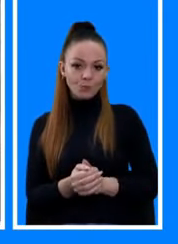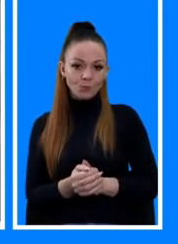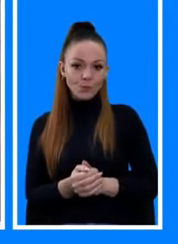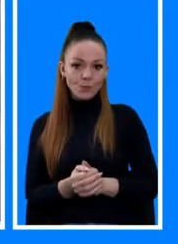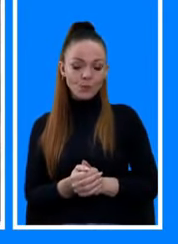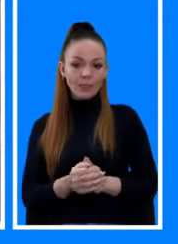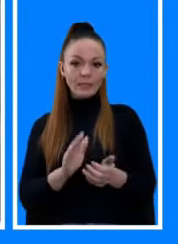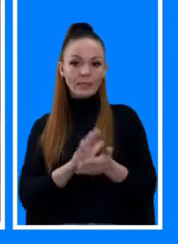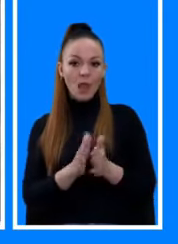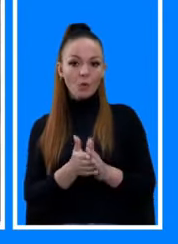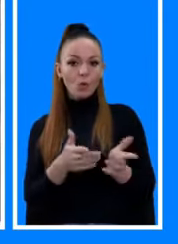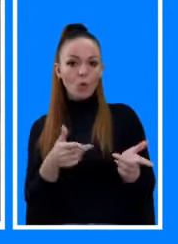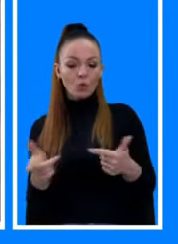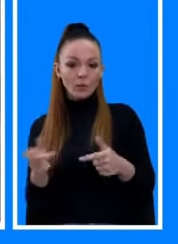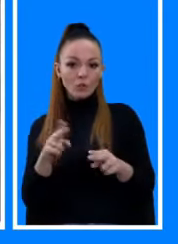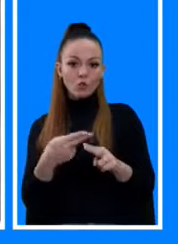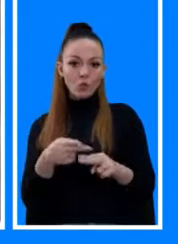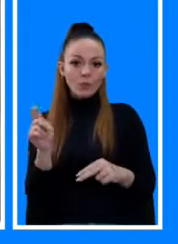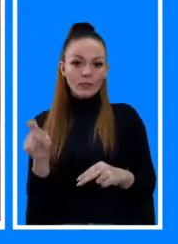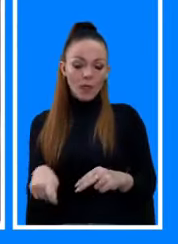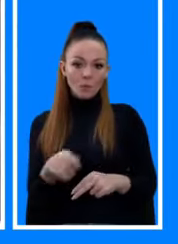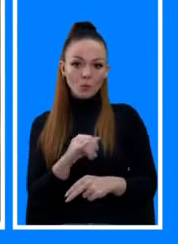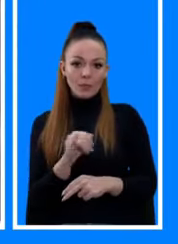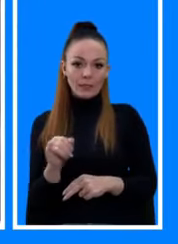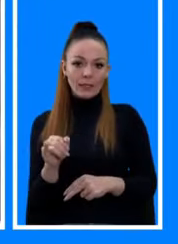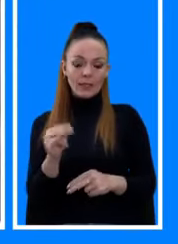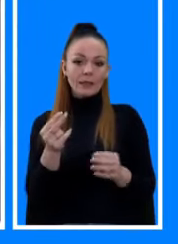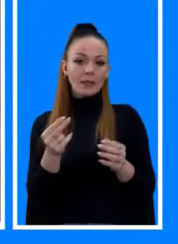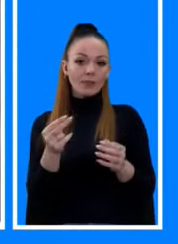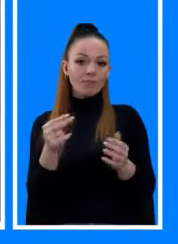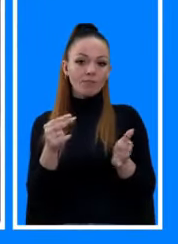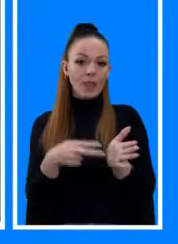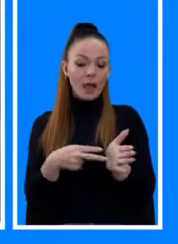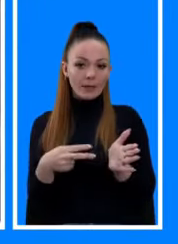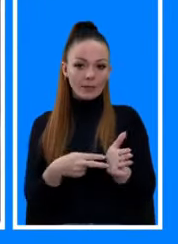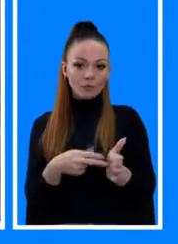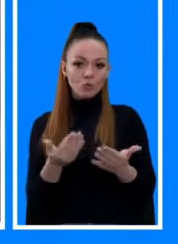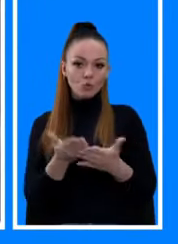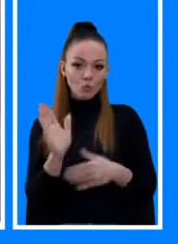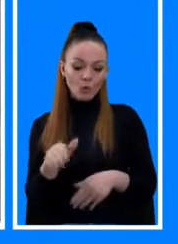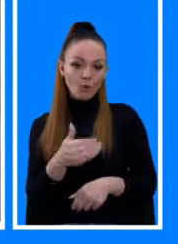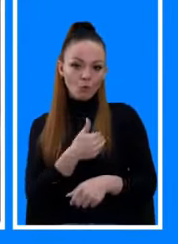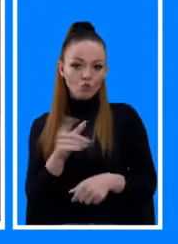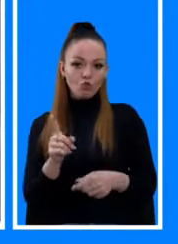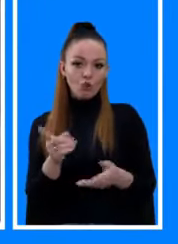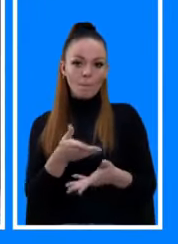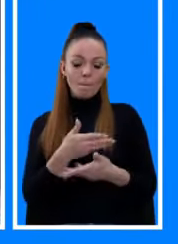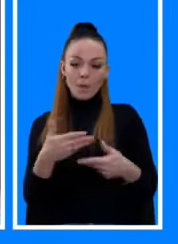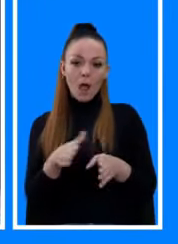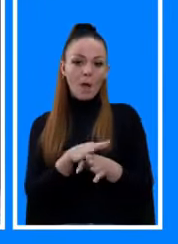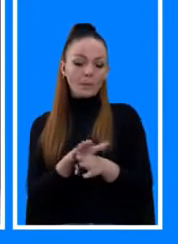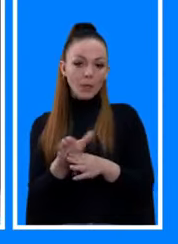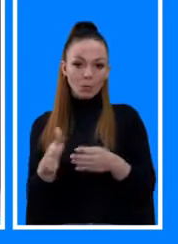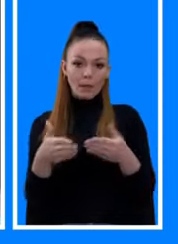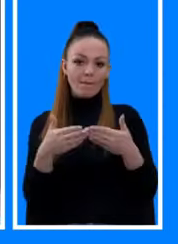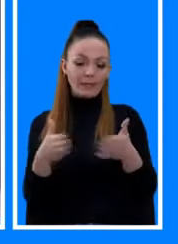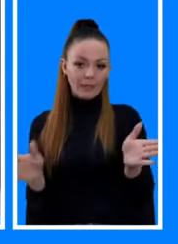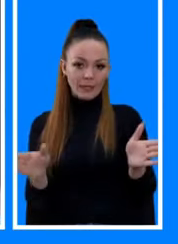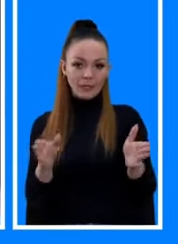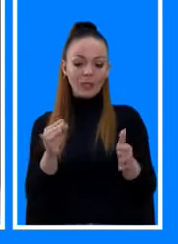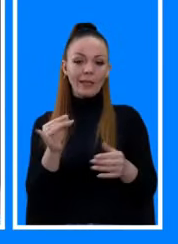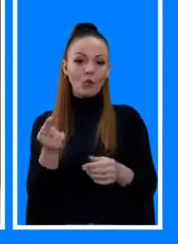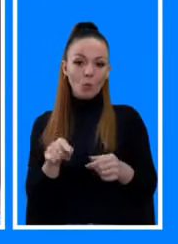Стан готовності цього запуску і тарифи. Знову хочеться, щоб ми абсолютно відкрита, і тому тут і міністри,